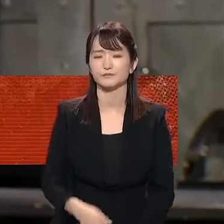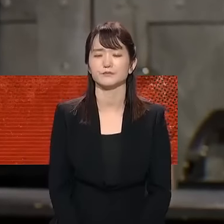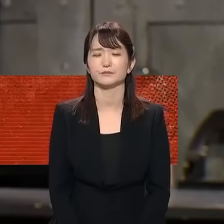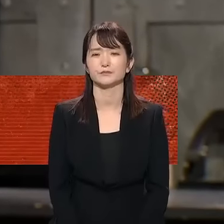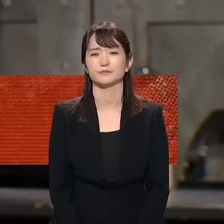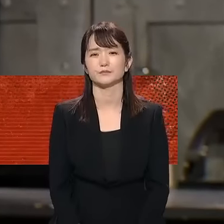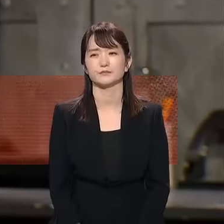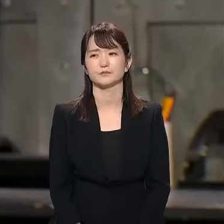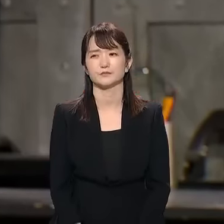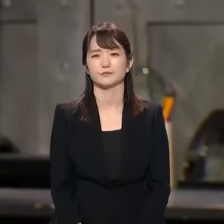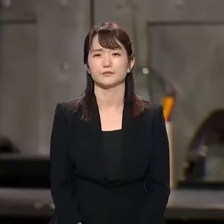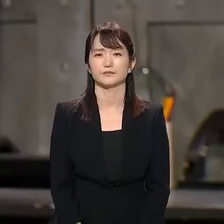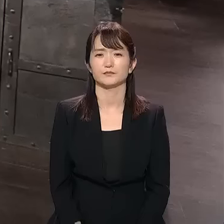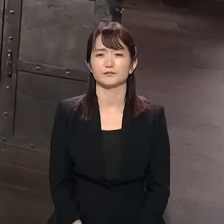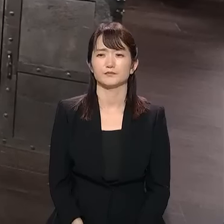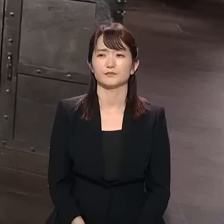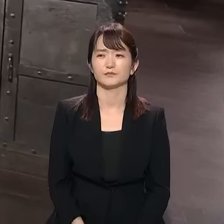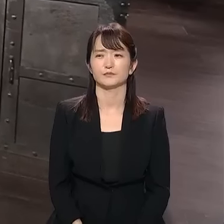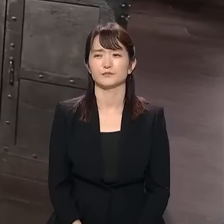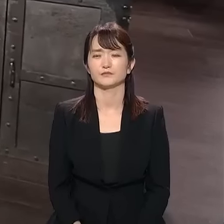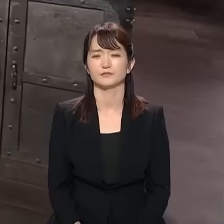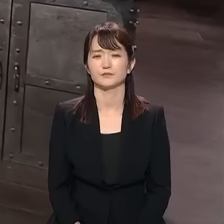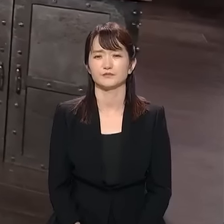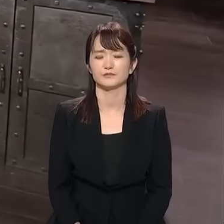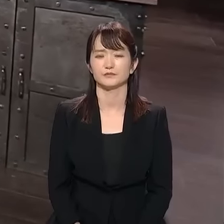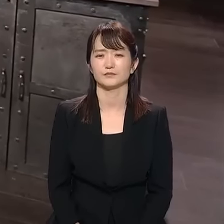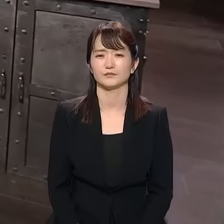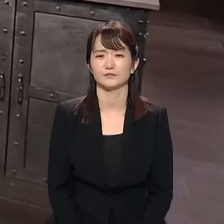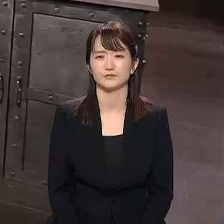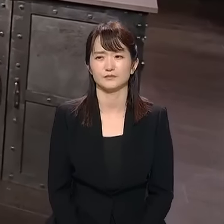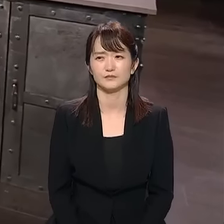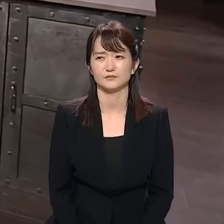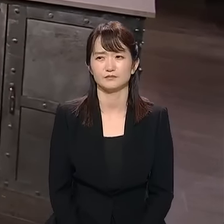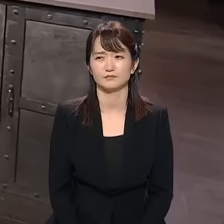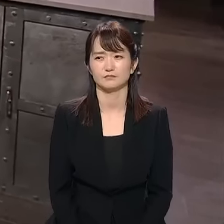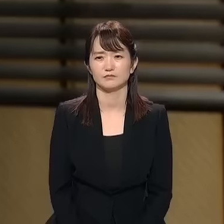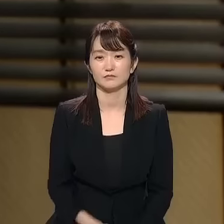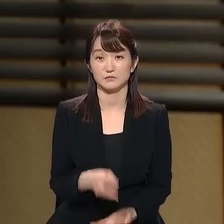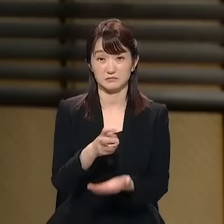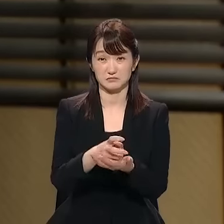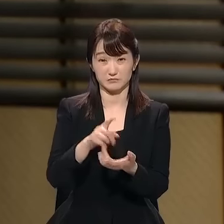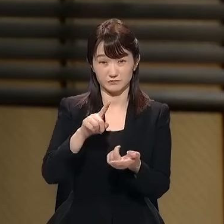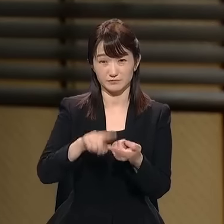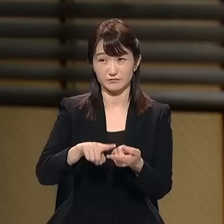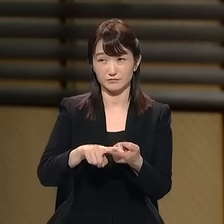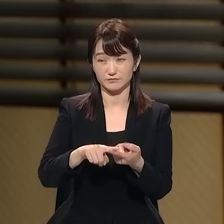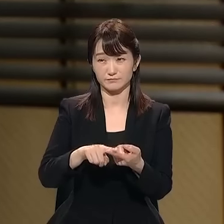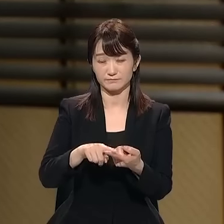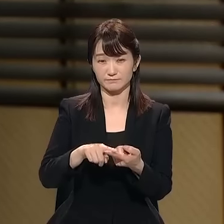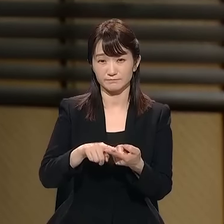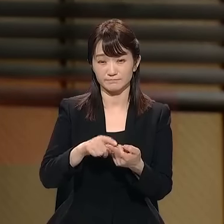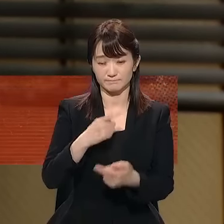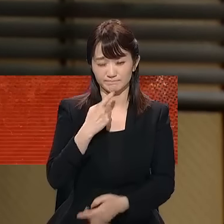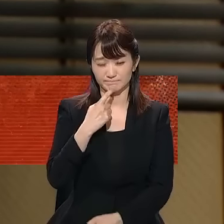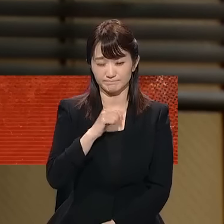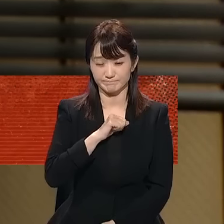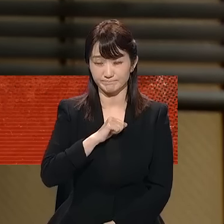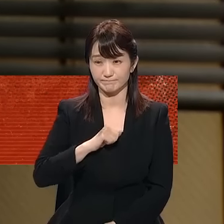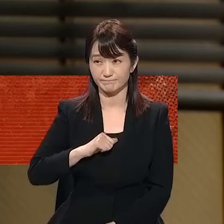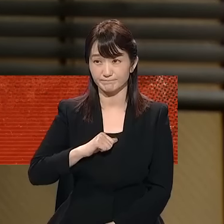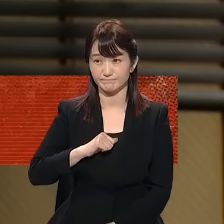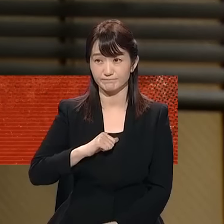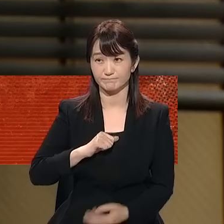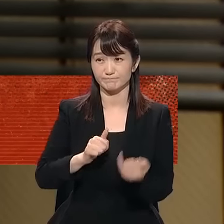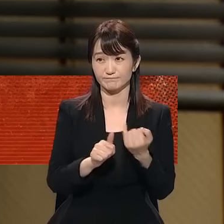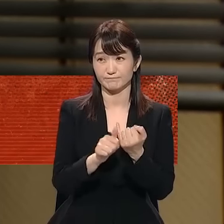없습니다 자 양변호사 먼저 좀 말씀해 주세요 아 그러니까 뭐 법대로 끝까지 버티면이 남편